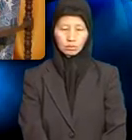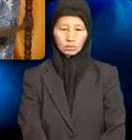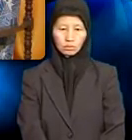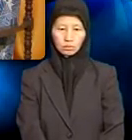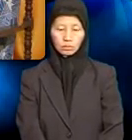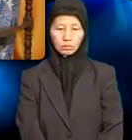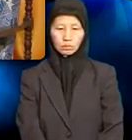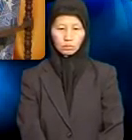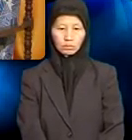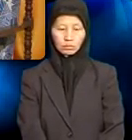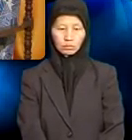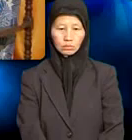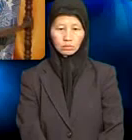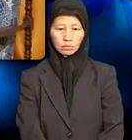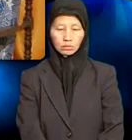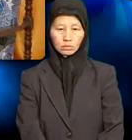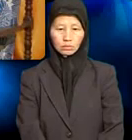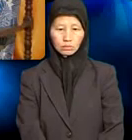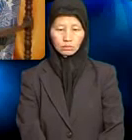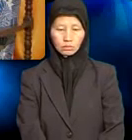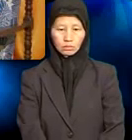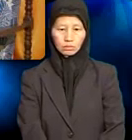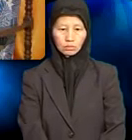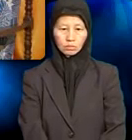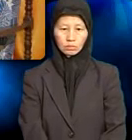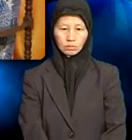Allahu akbar. Subhanallah.